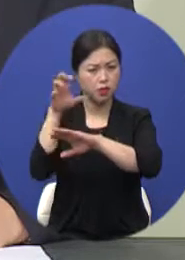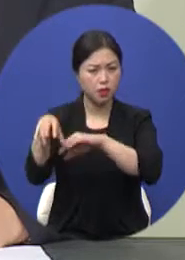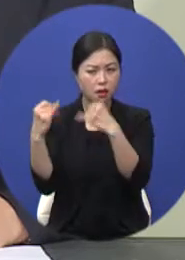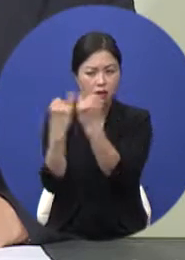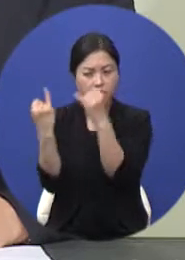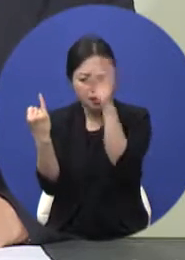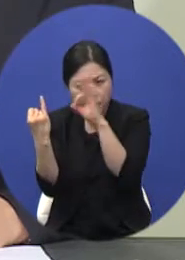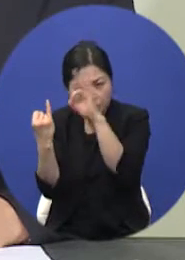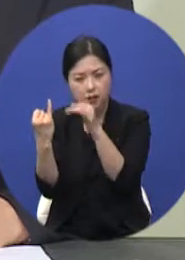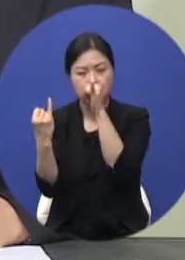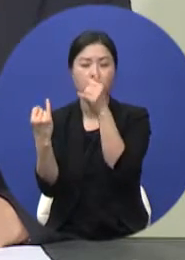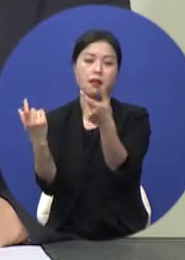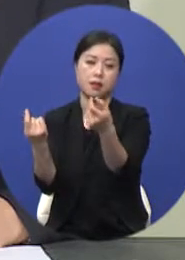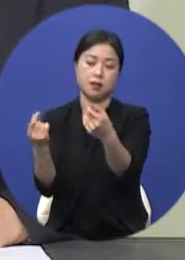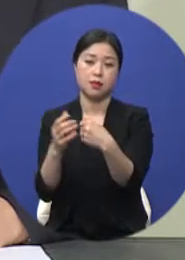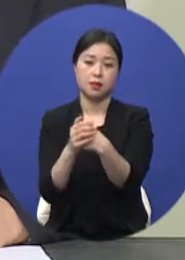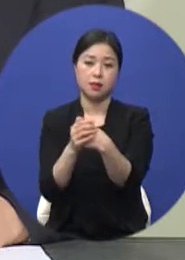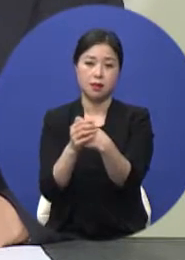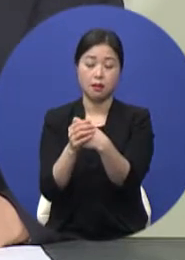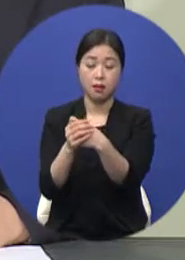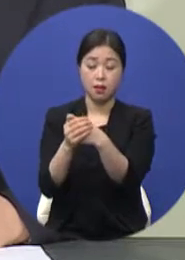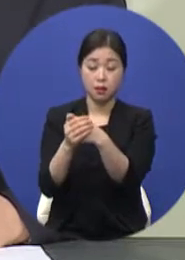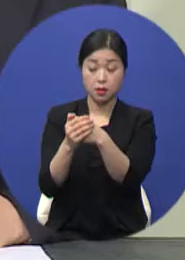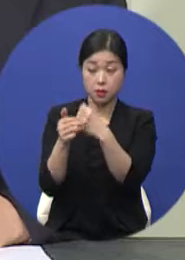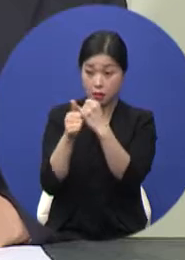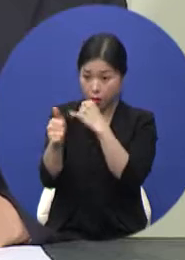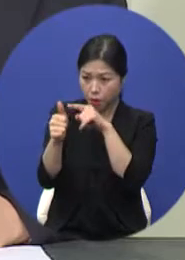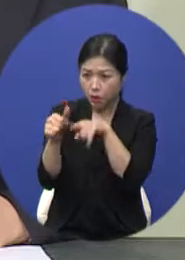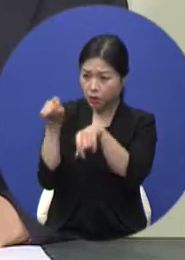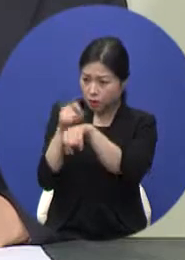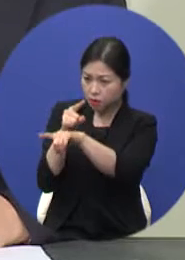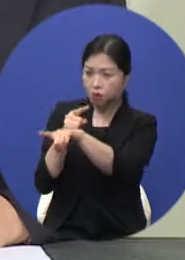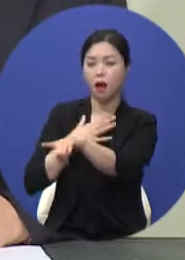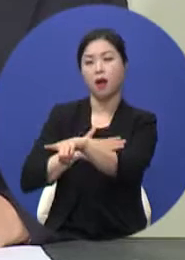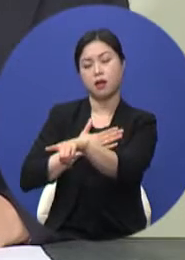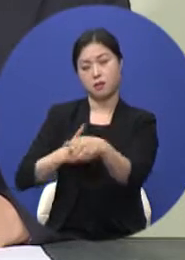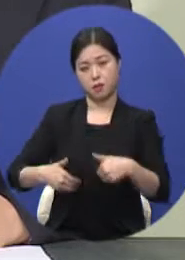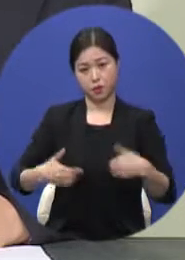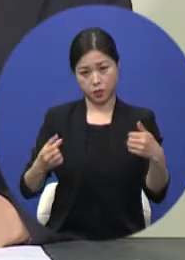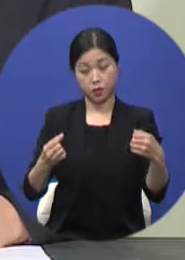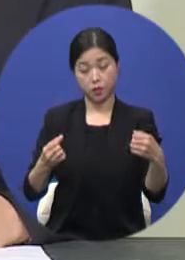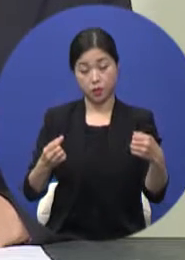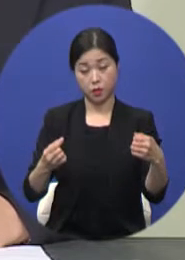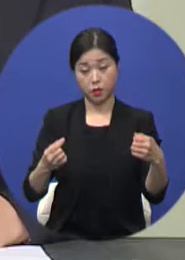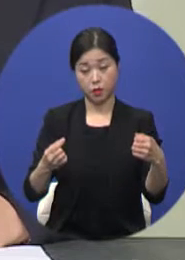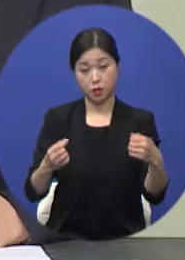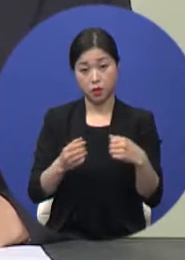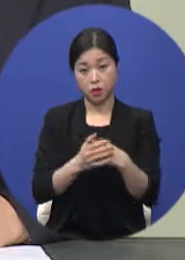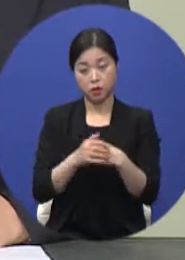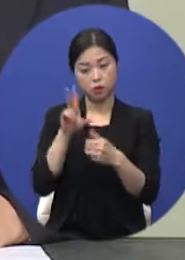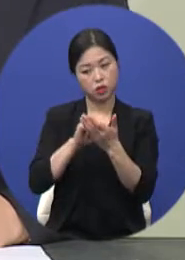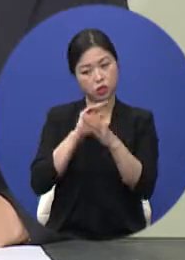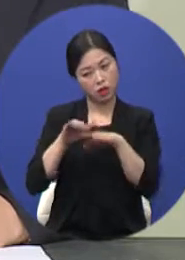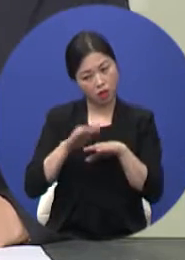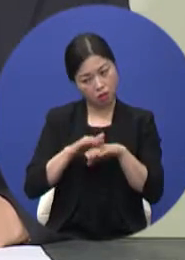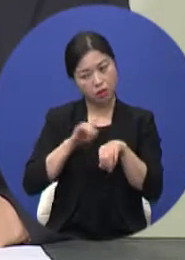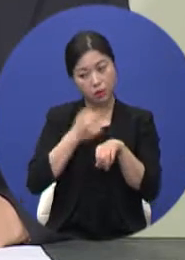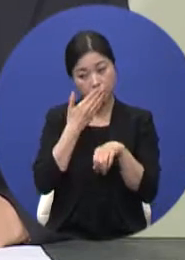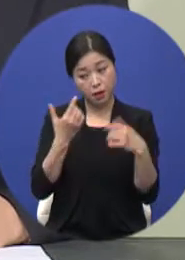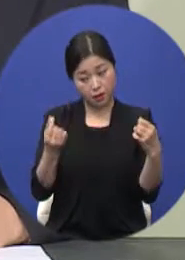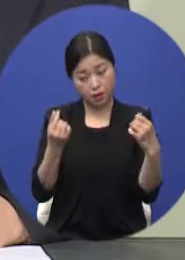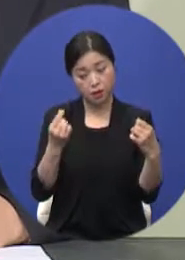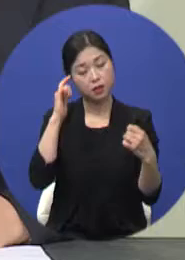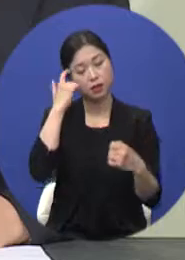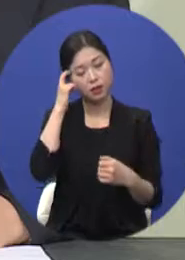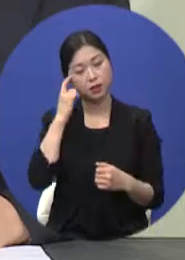남편의 어떤 그 성향이나 습성도 본인도 좀 어느 정도 좀 이해를 갖다가 좀 해줘야 되는 것에서 출발하게 되면은 이 문제도 자연스럽게